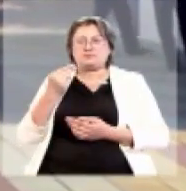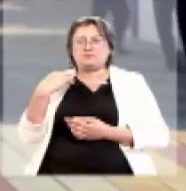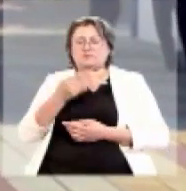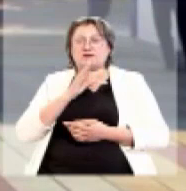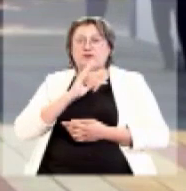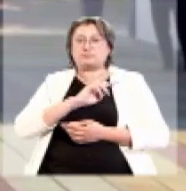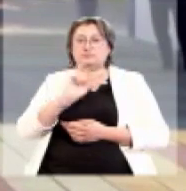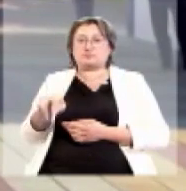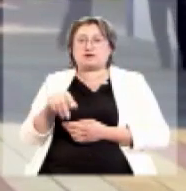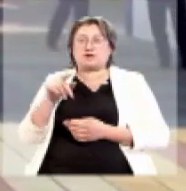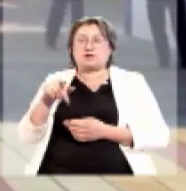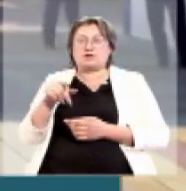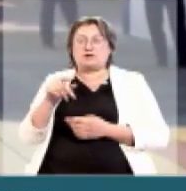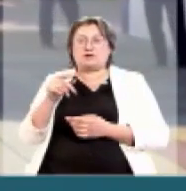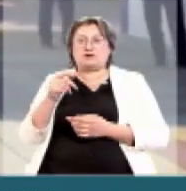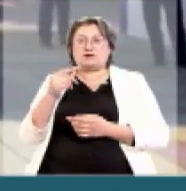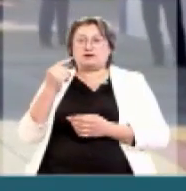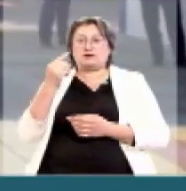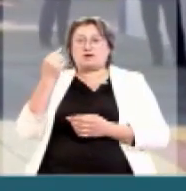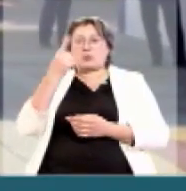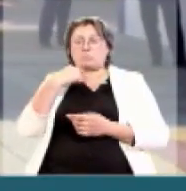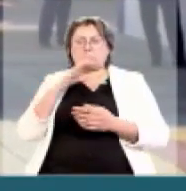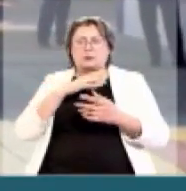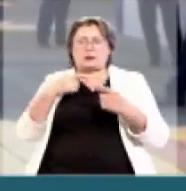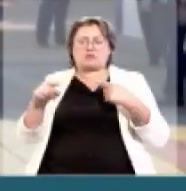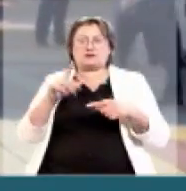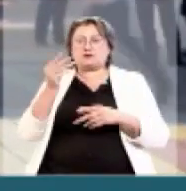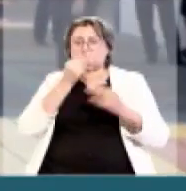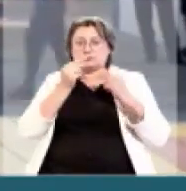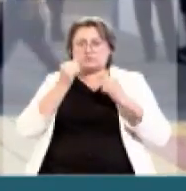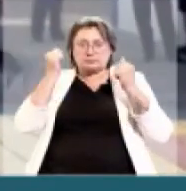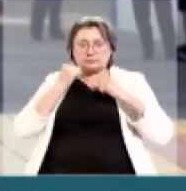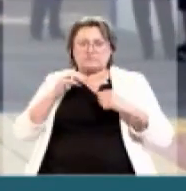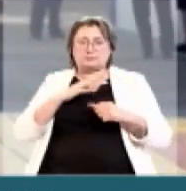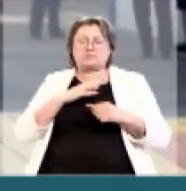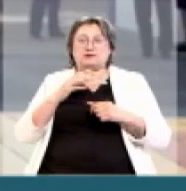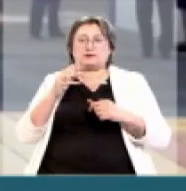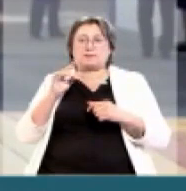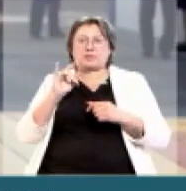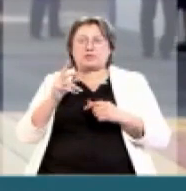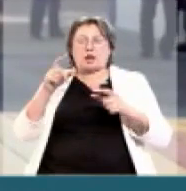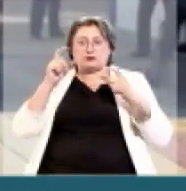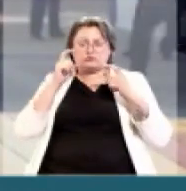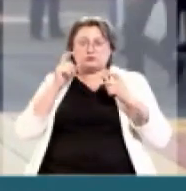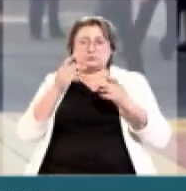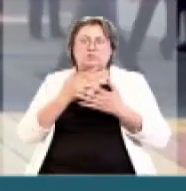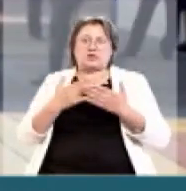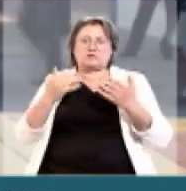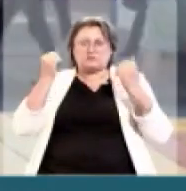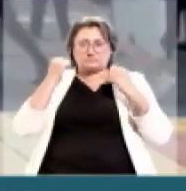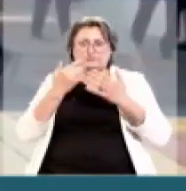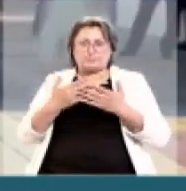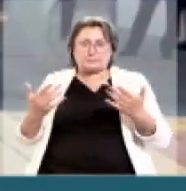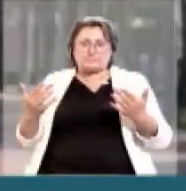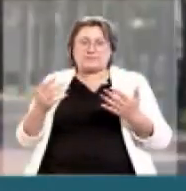Сонымен бірге жәбірленушілер үйлеріне келген бойжеткенге ақша берген. Оның келбеті туралы сипаттамалар әртүрлі болды. Ол жасанды шаш